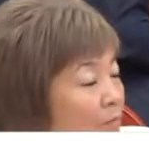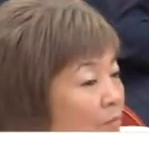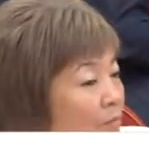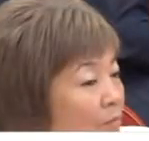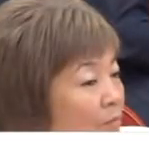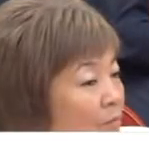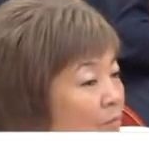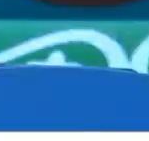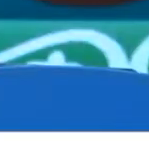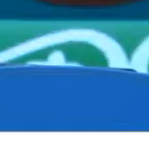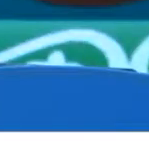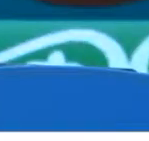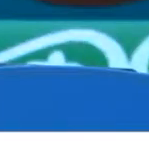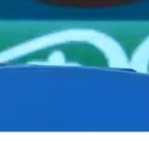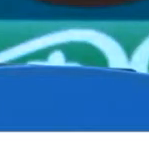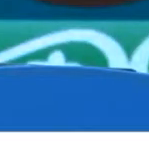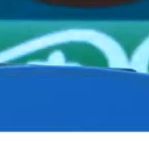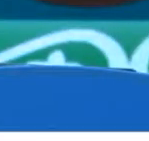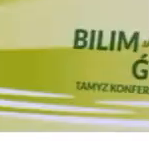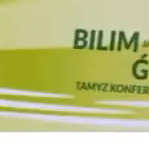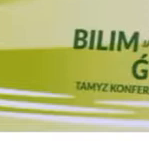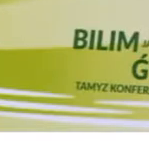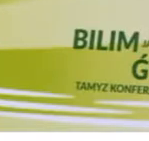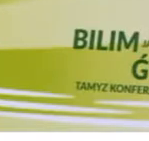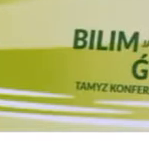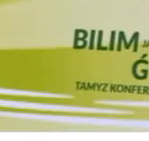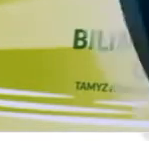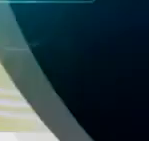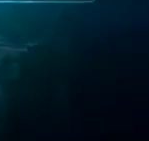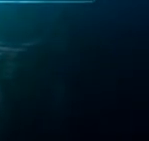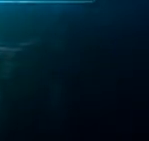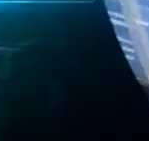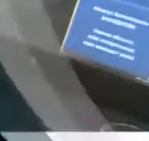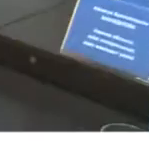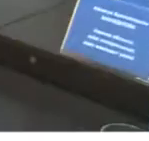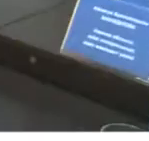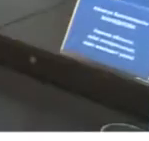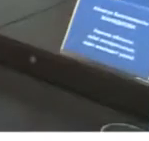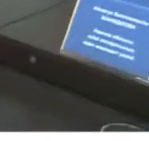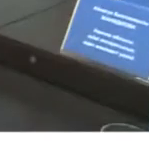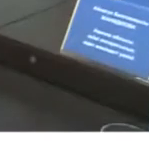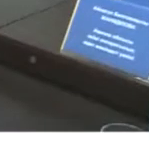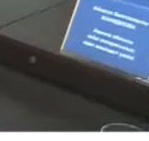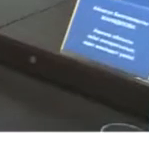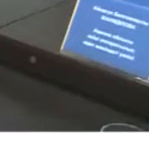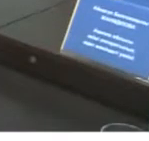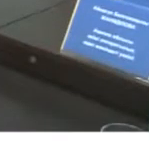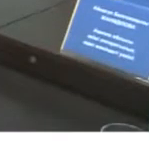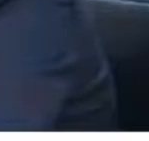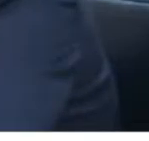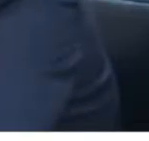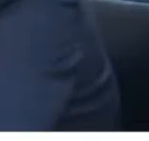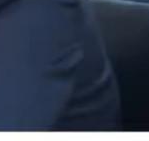сұрақтар талқыланып, қандай жобалар жүзеге асты. Бұл туралы сәлден соң мен Айжан Ақтаева баяндаймын. Әдеп жөнінде кеңестің кезекті отырысында